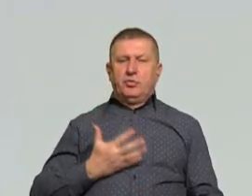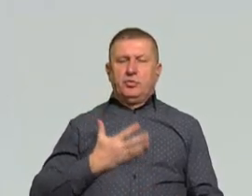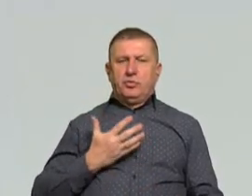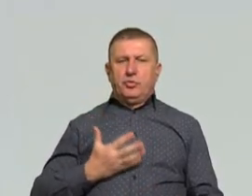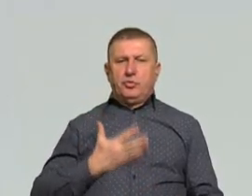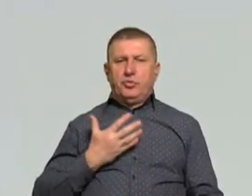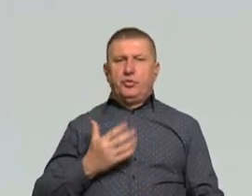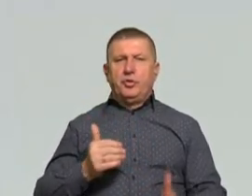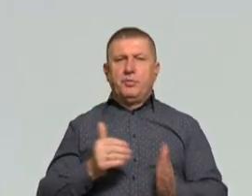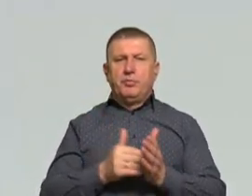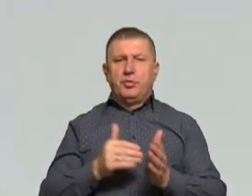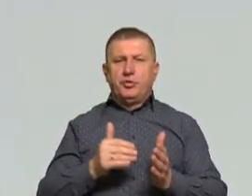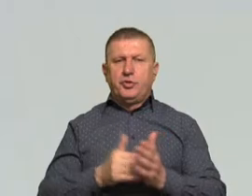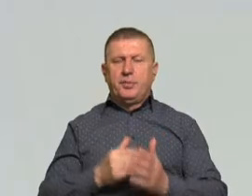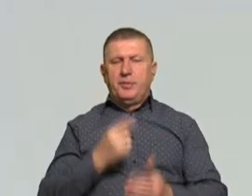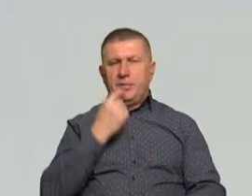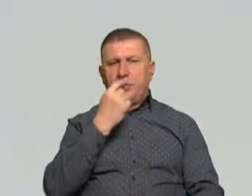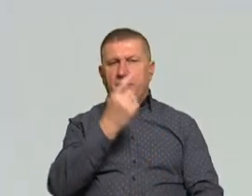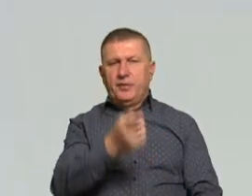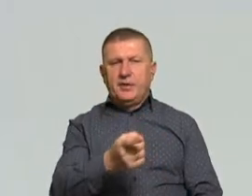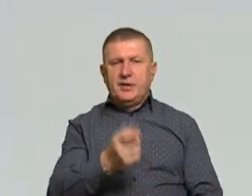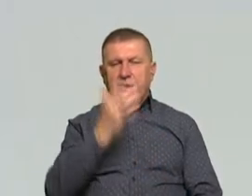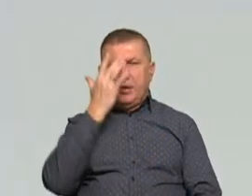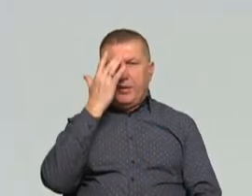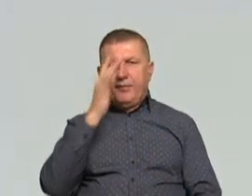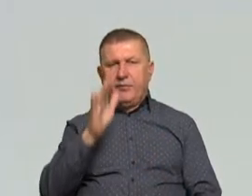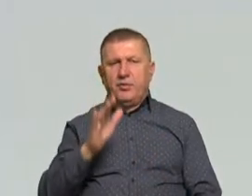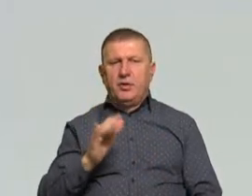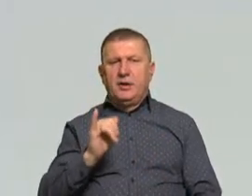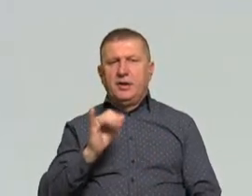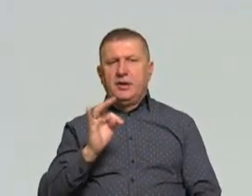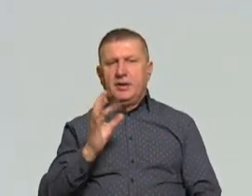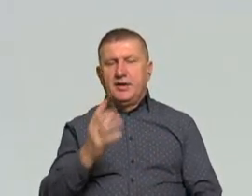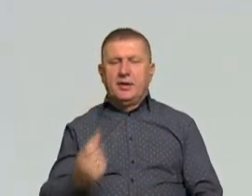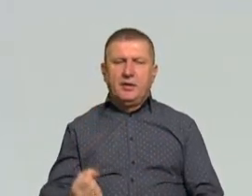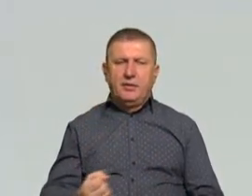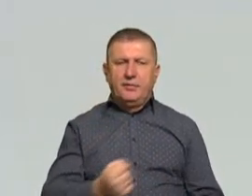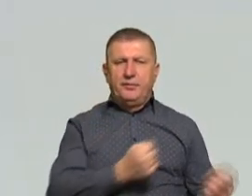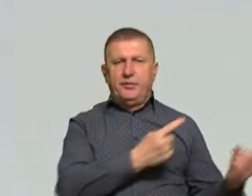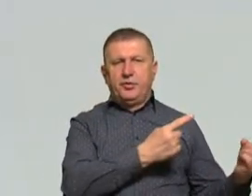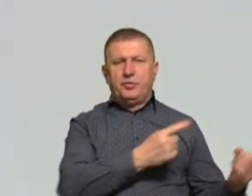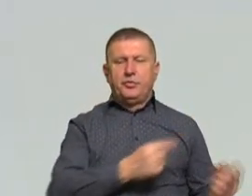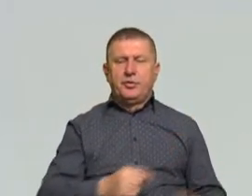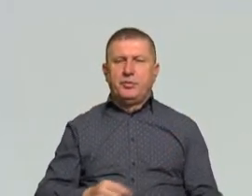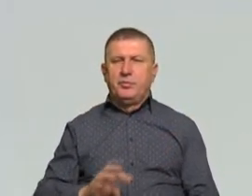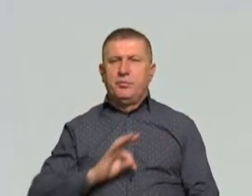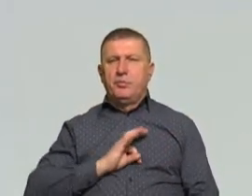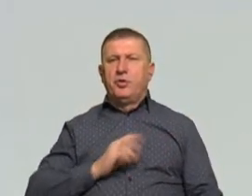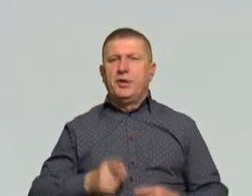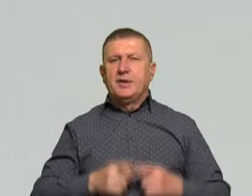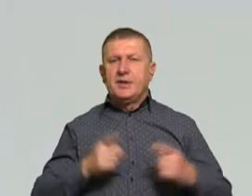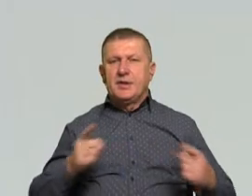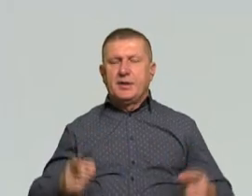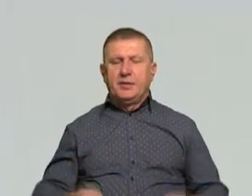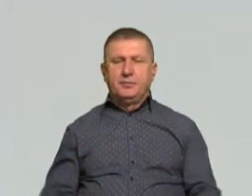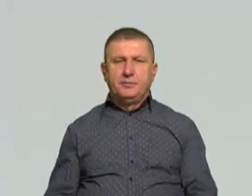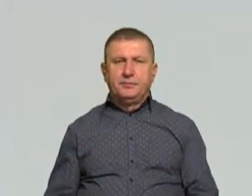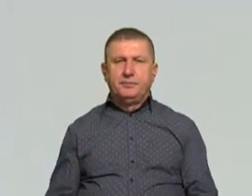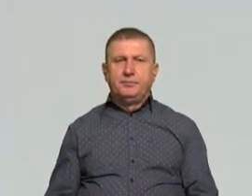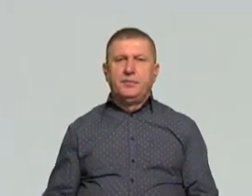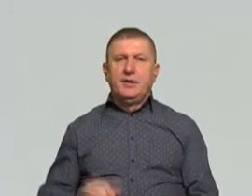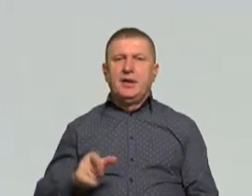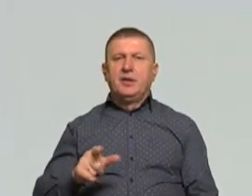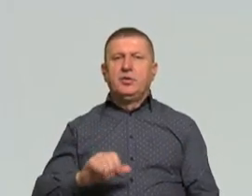jakąś w ogóle potrzebę wyrażenia własnej woli, skoro wie, że i tak niewiele jego zdanie będzie wzięte pod uwagę. No ale jak